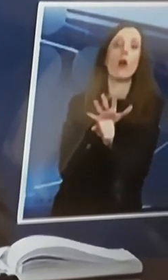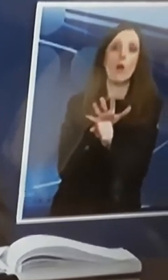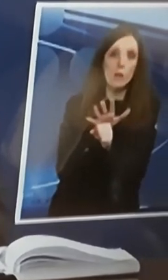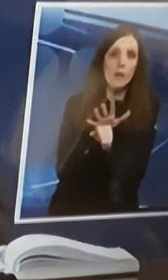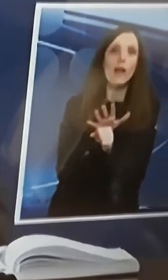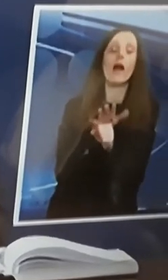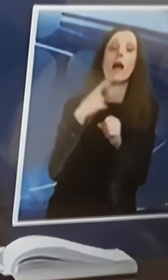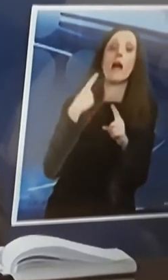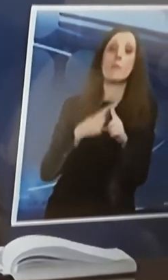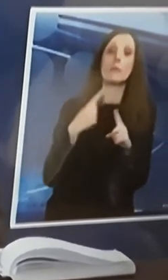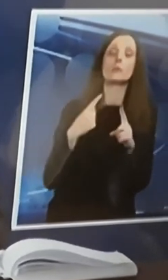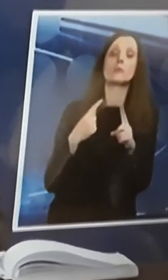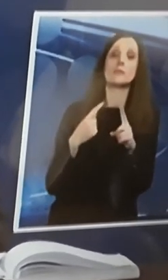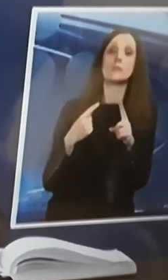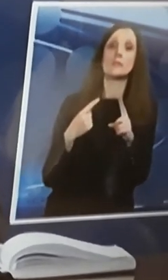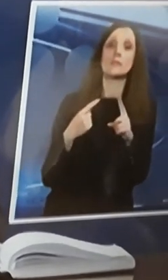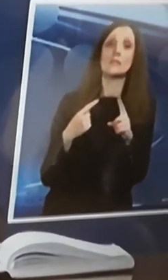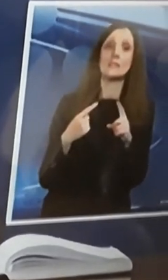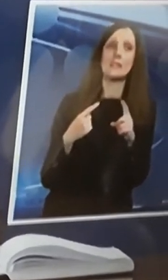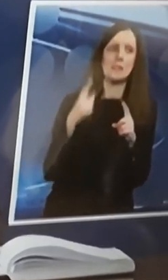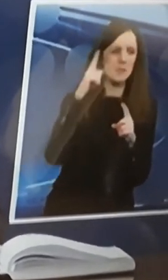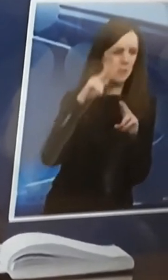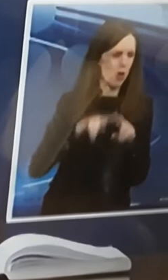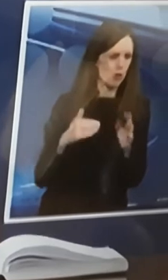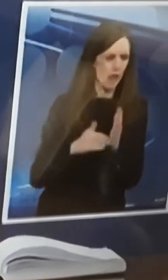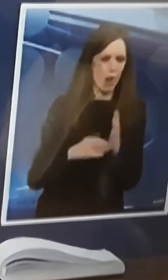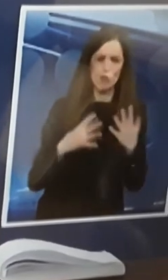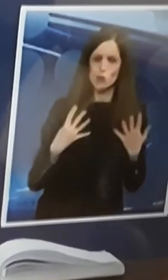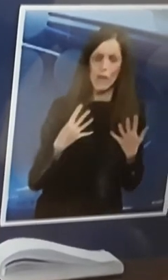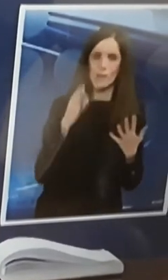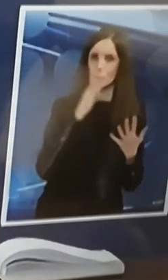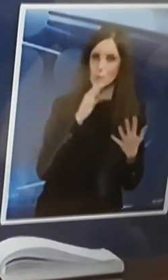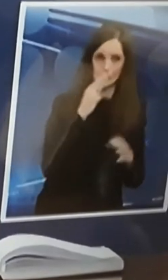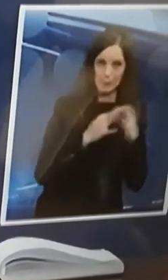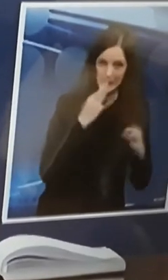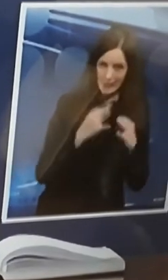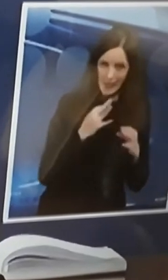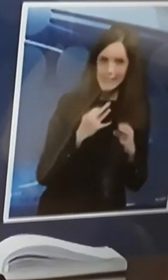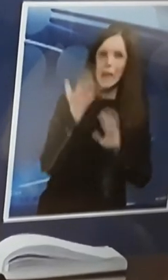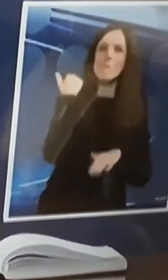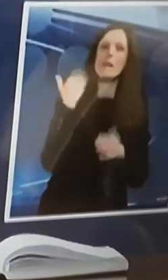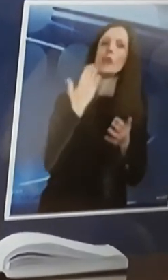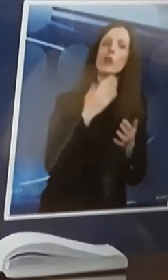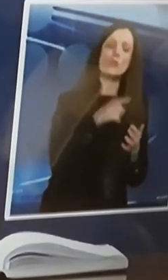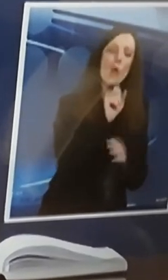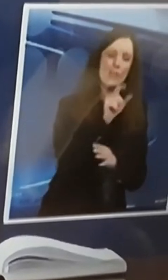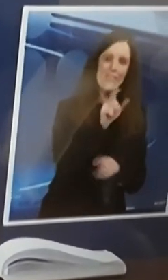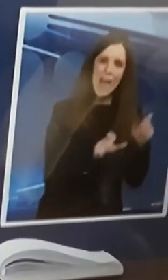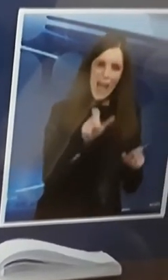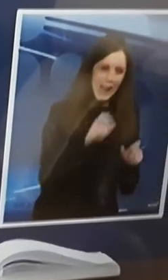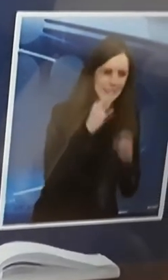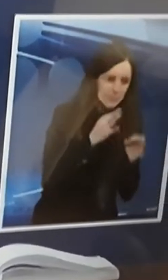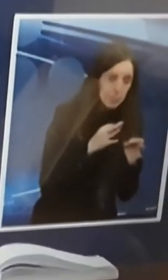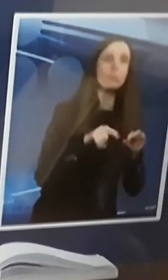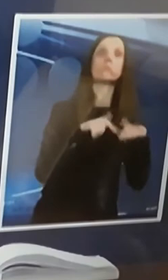onih koji 9 je valjda ostalo netestiranih, prethodno je bilo 12 testiranih, pa je 7 bilo